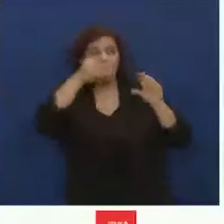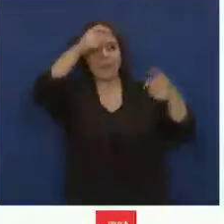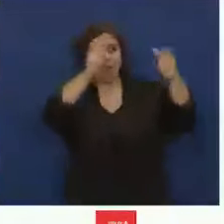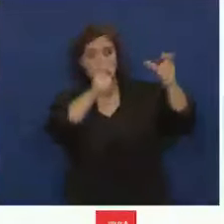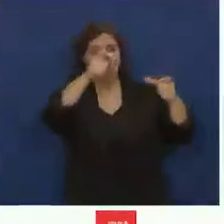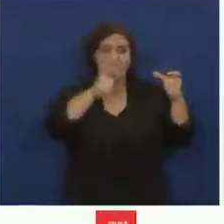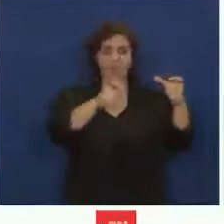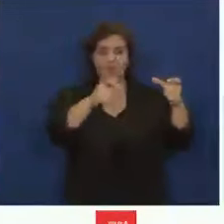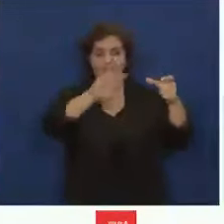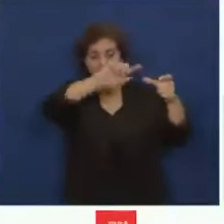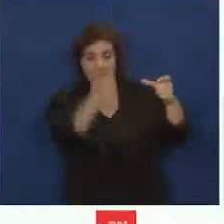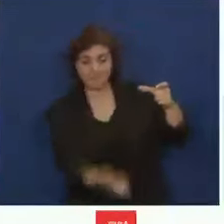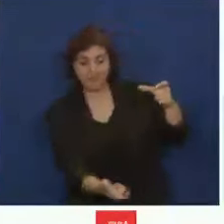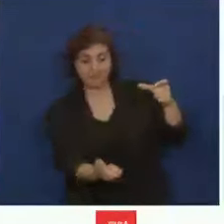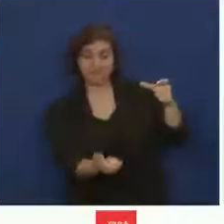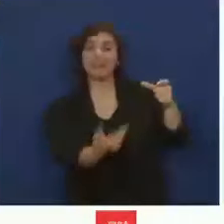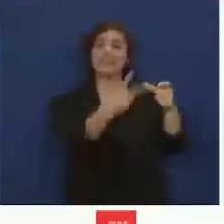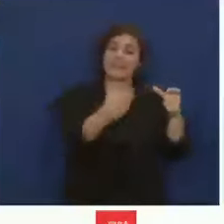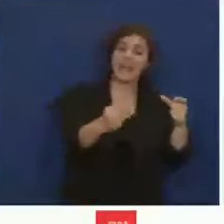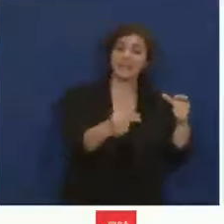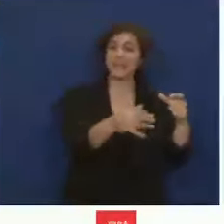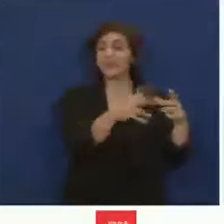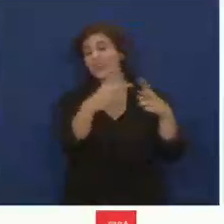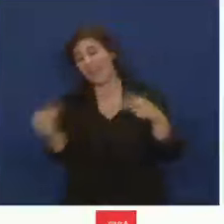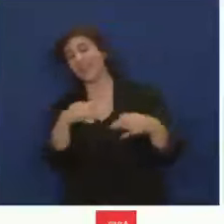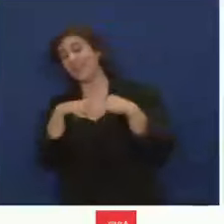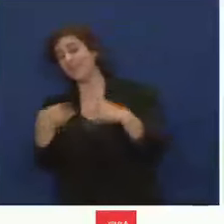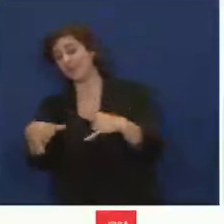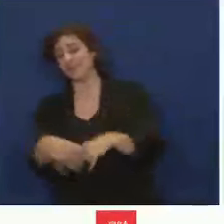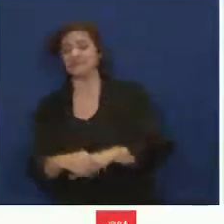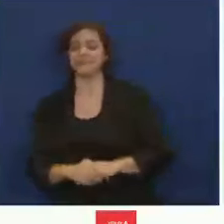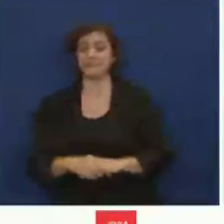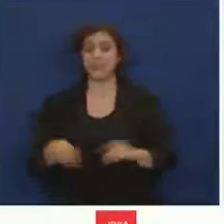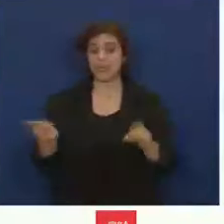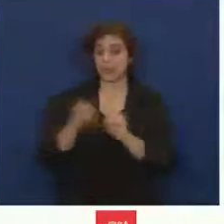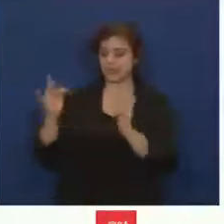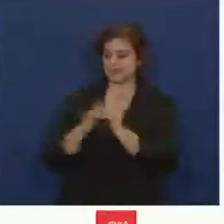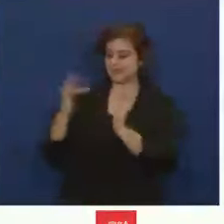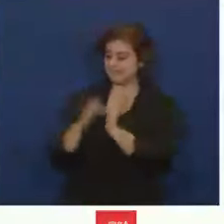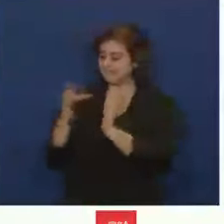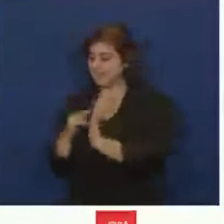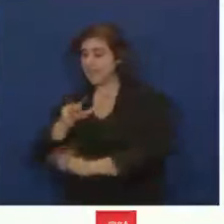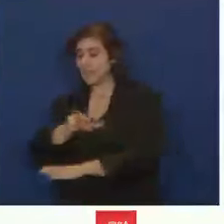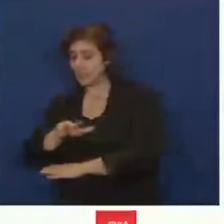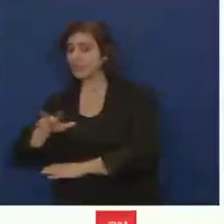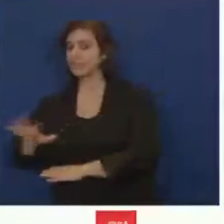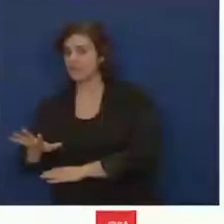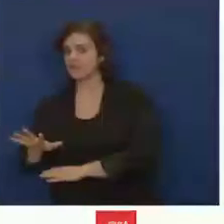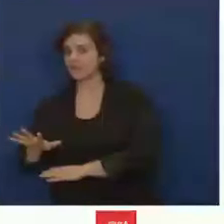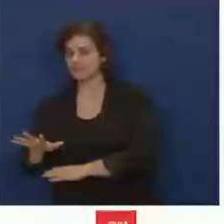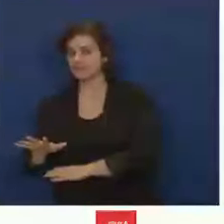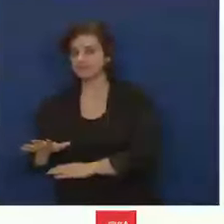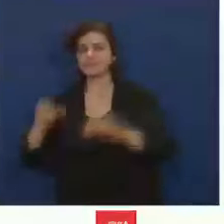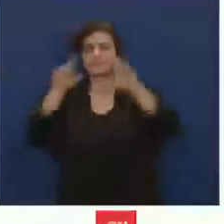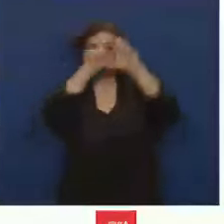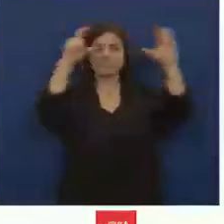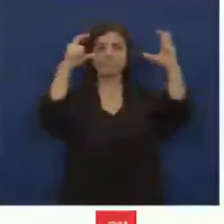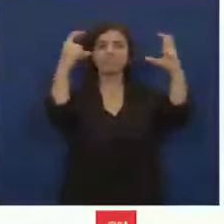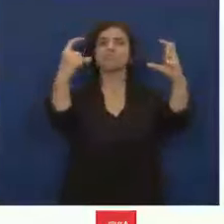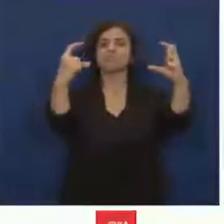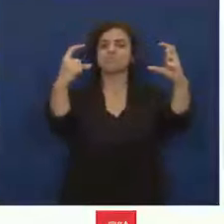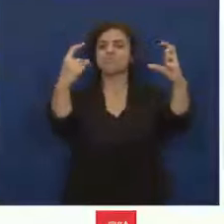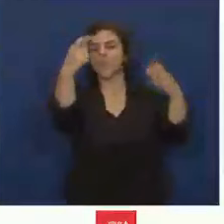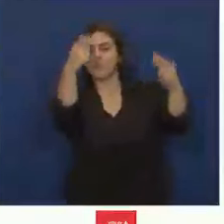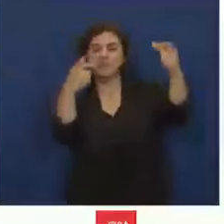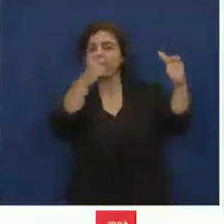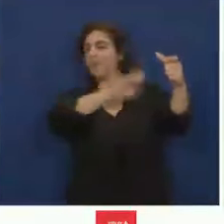de grave à très grave. Et surtout, page 35, je cite, « Le parement brique n'est pas qualifiable de